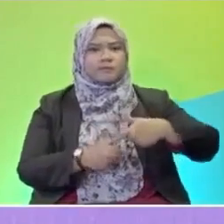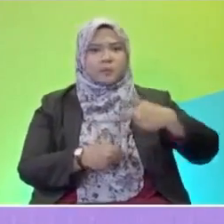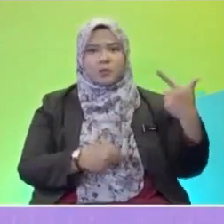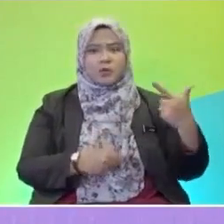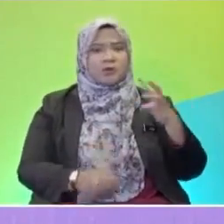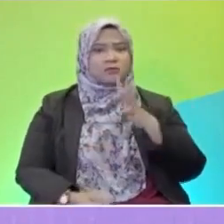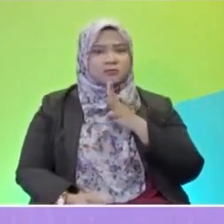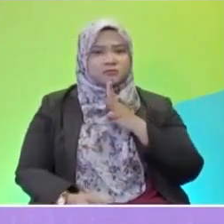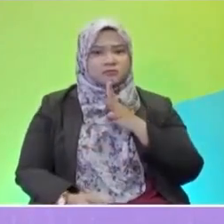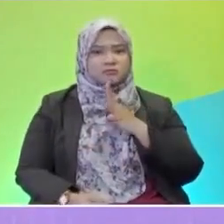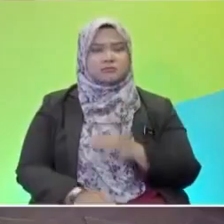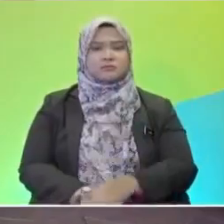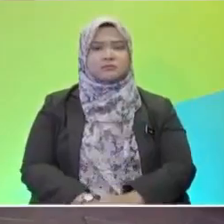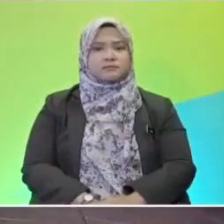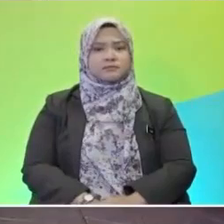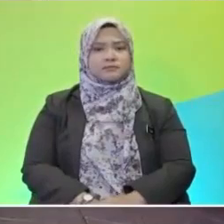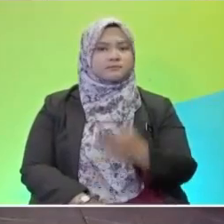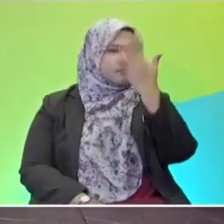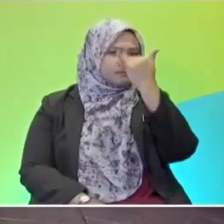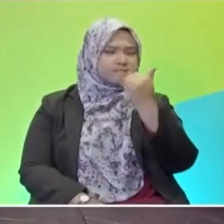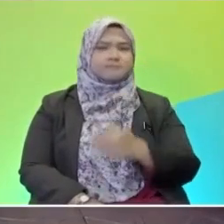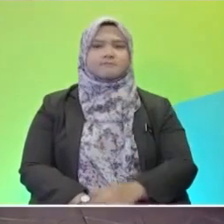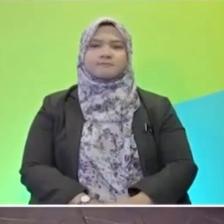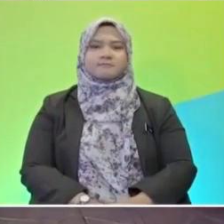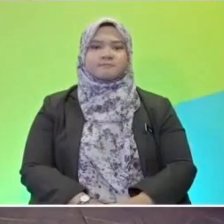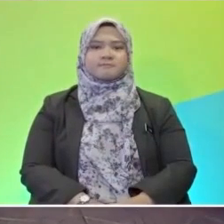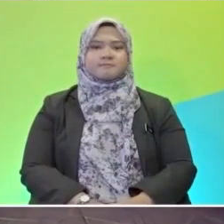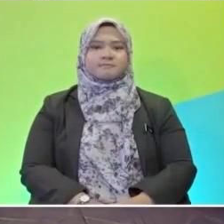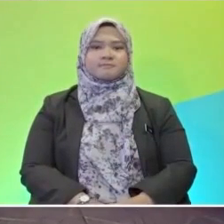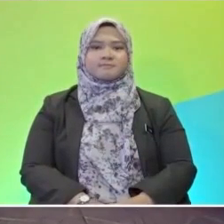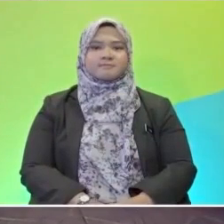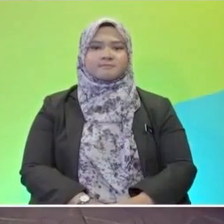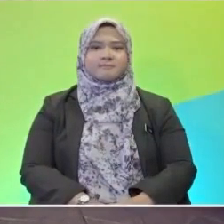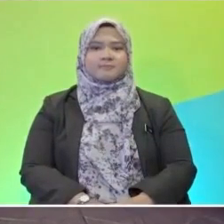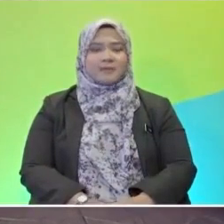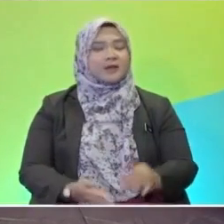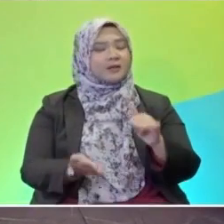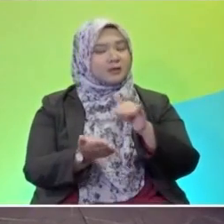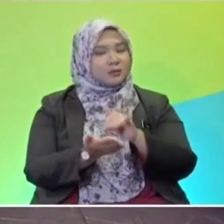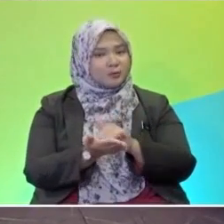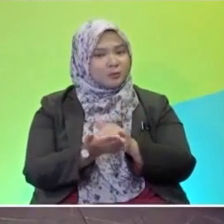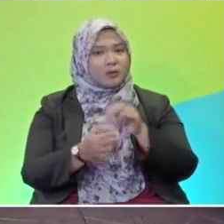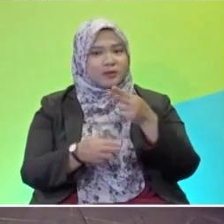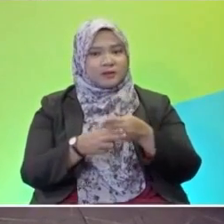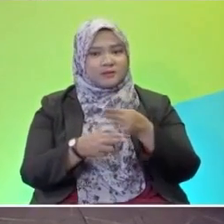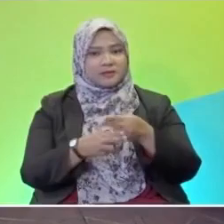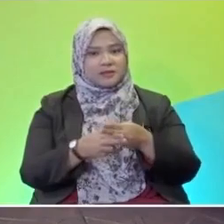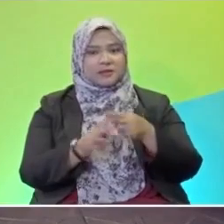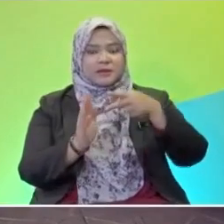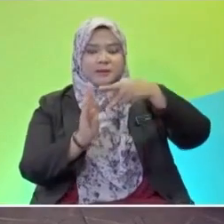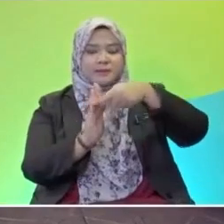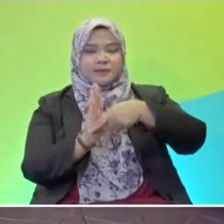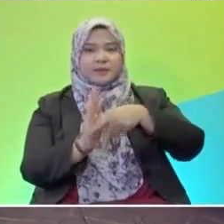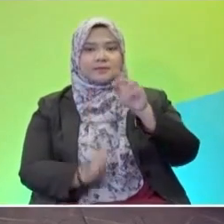berada di luar Bika jadi ini kenapa fenomena ini berlaku ini juga berlaku disebabkan oleh